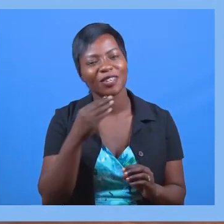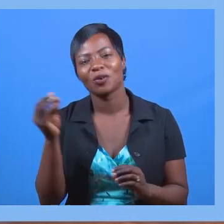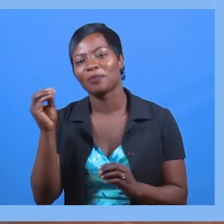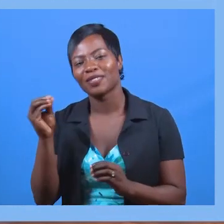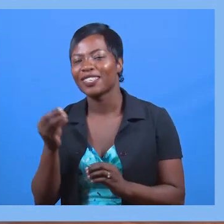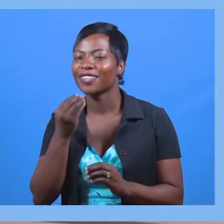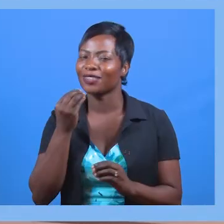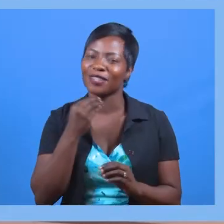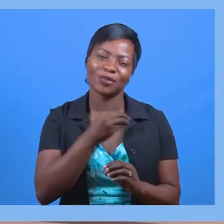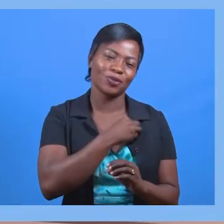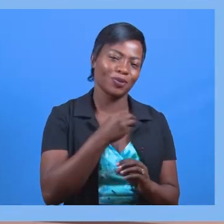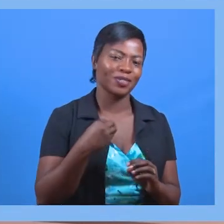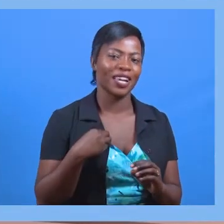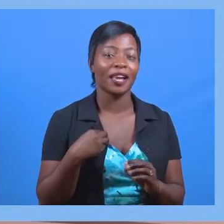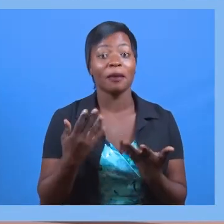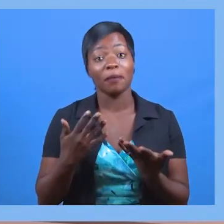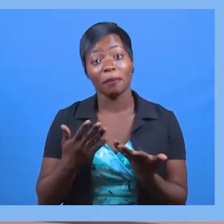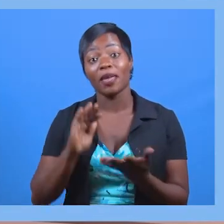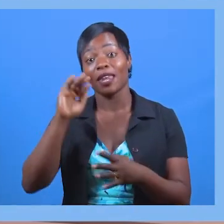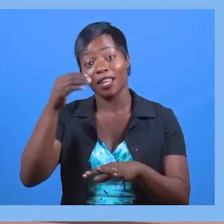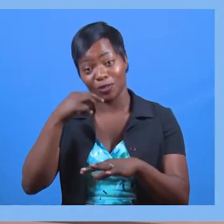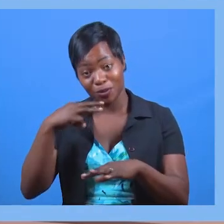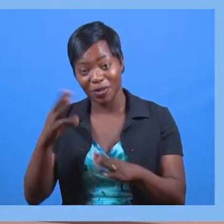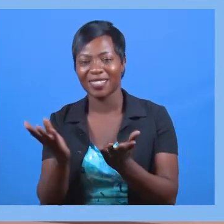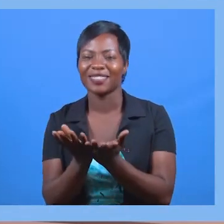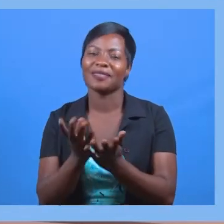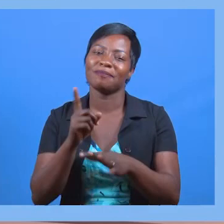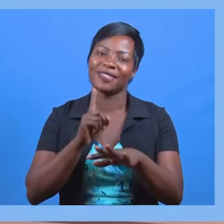Dr. Marongedzi. Zvakadi kusangana zvakade svondo rinouya panguva imwe